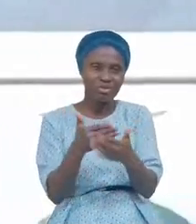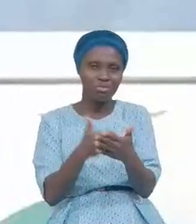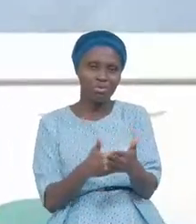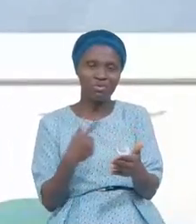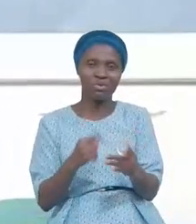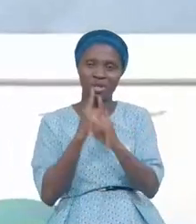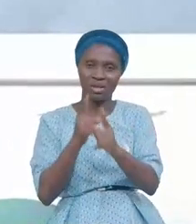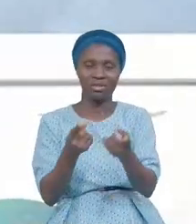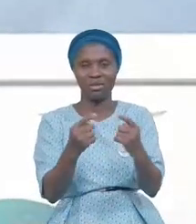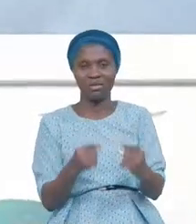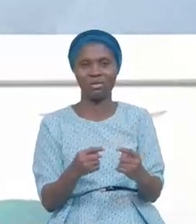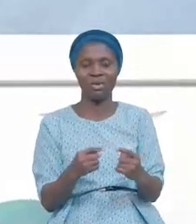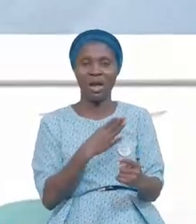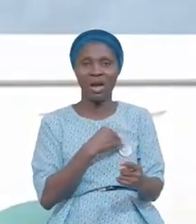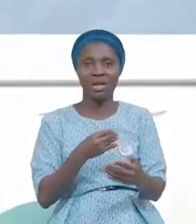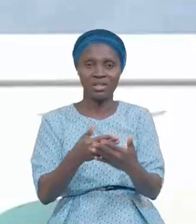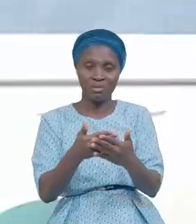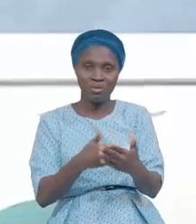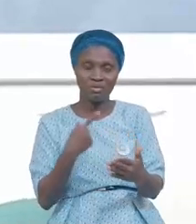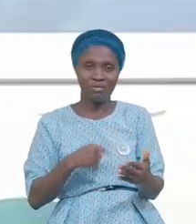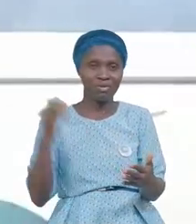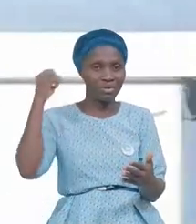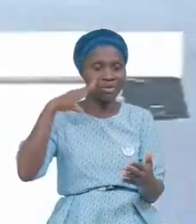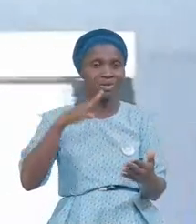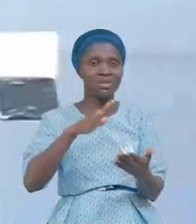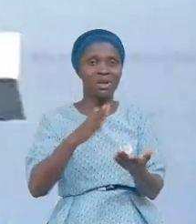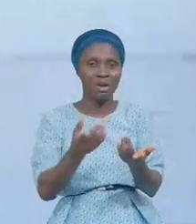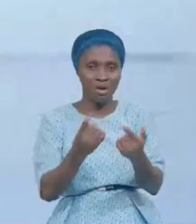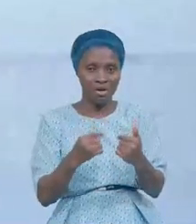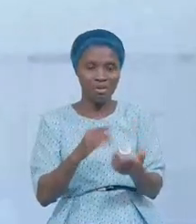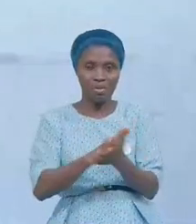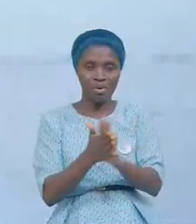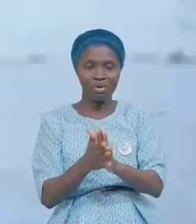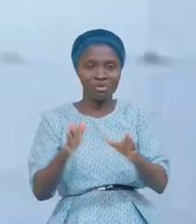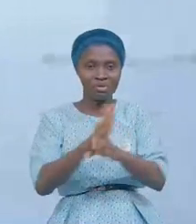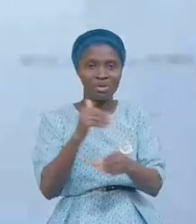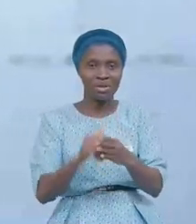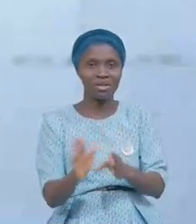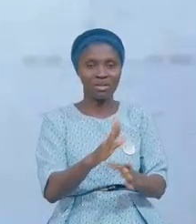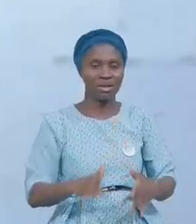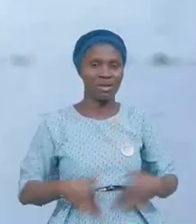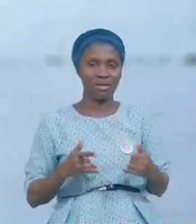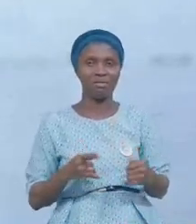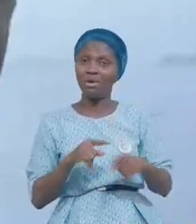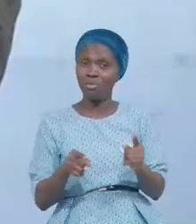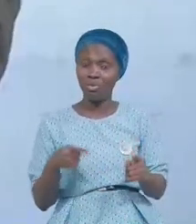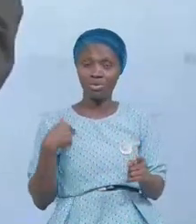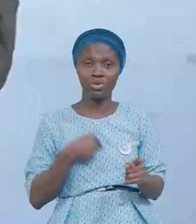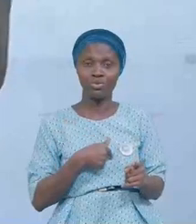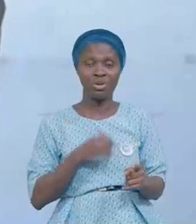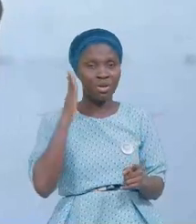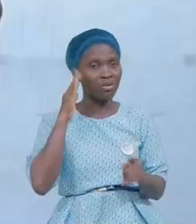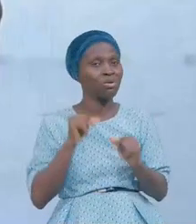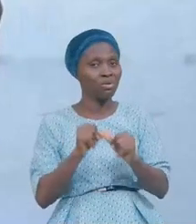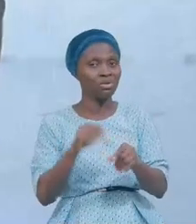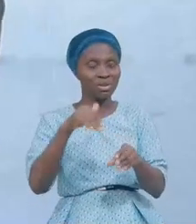la grâce ne soit suffisante dans leur vie. Mais nous devons continuer à faire la